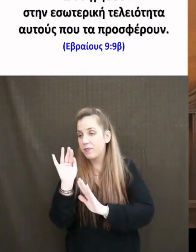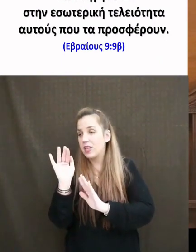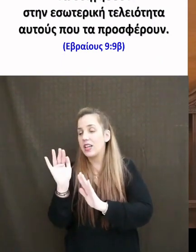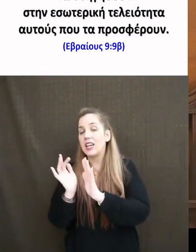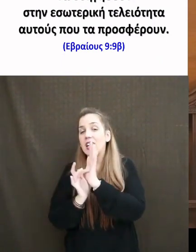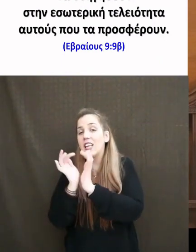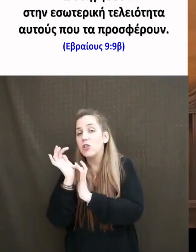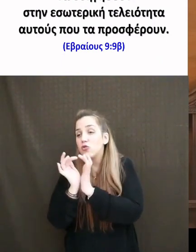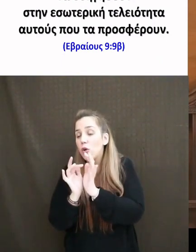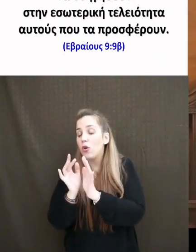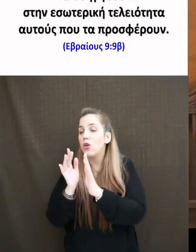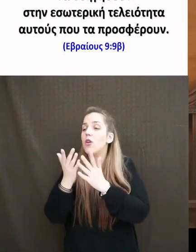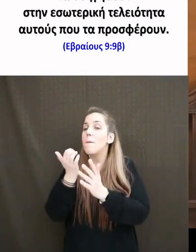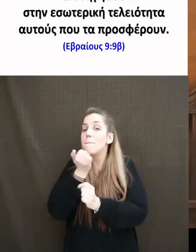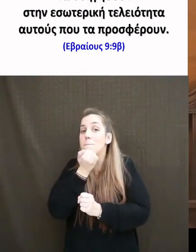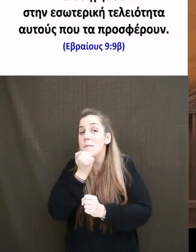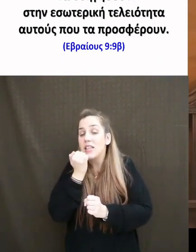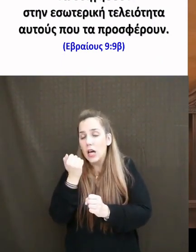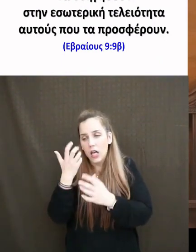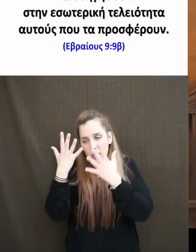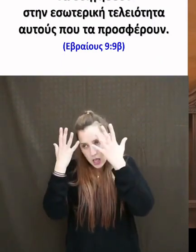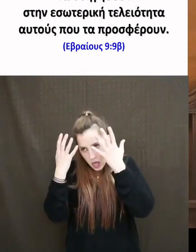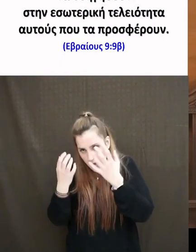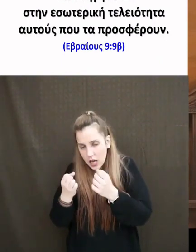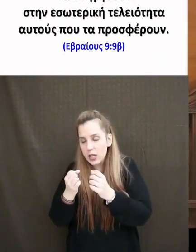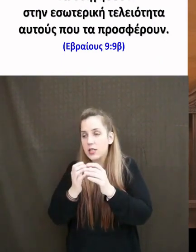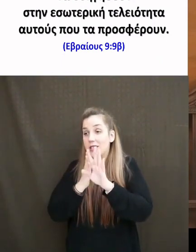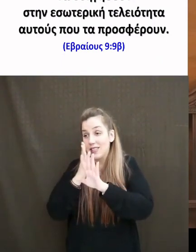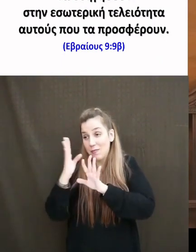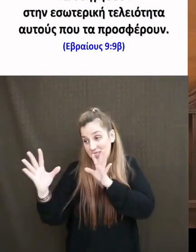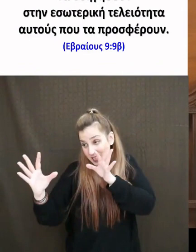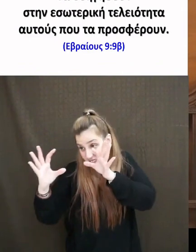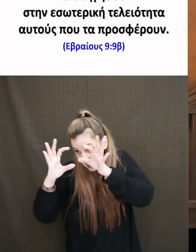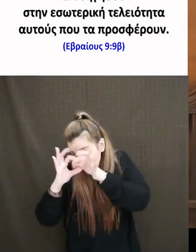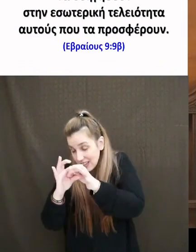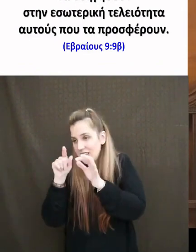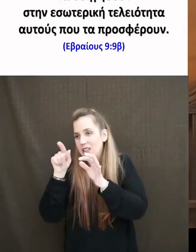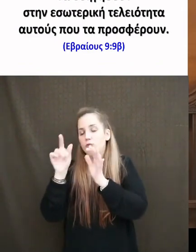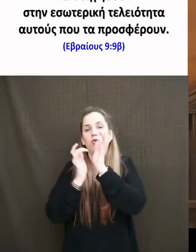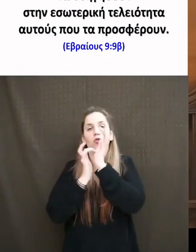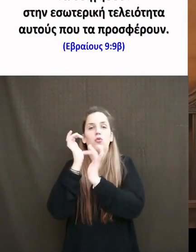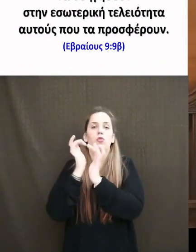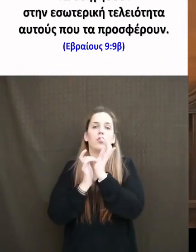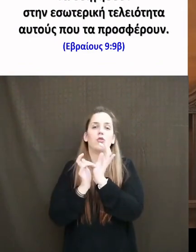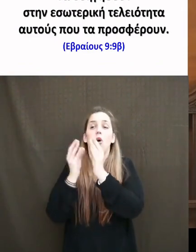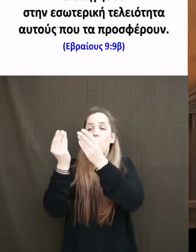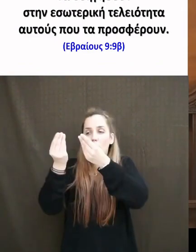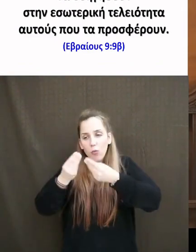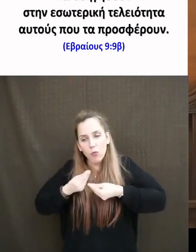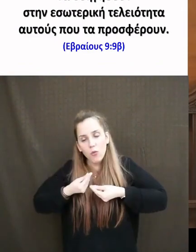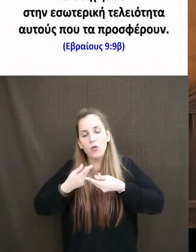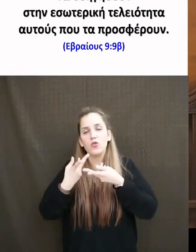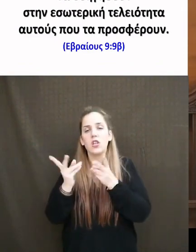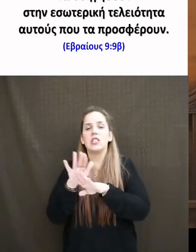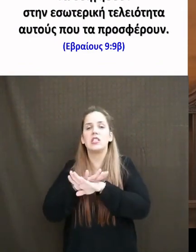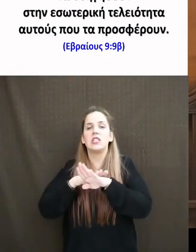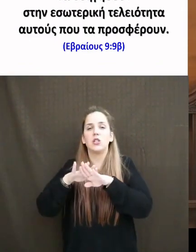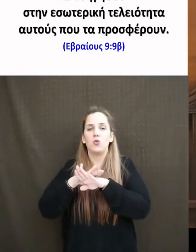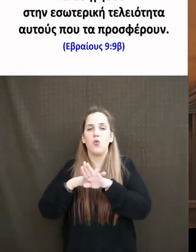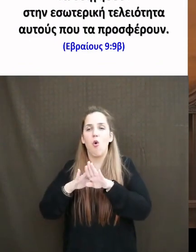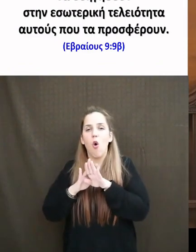προσφέρουν. Πρέπει ο Χριστός να δώσει άφεση, χάρη,